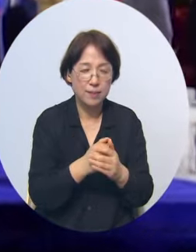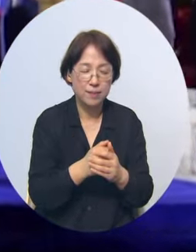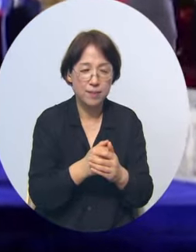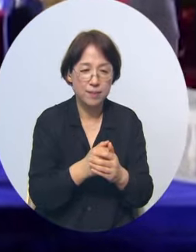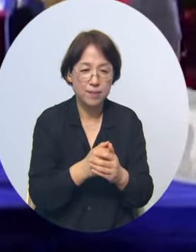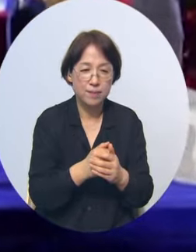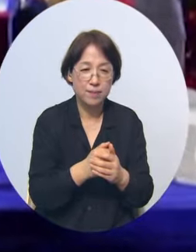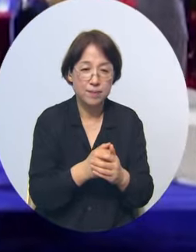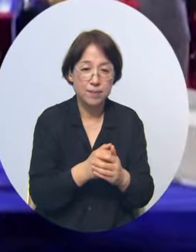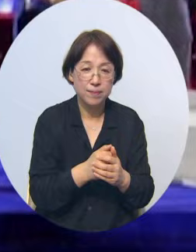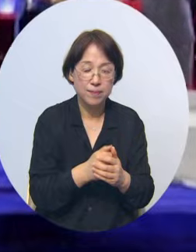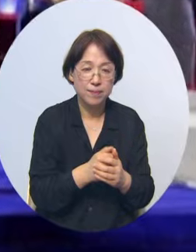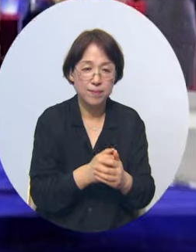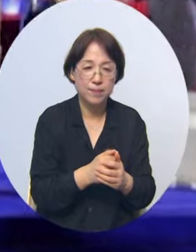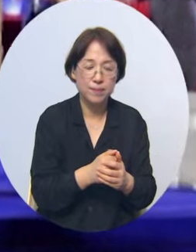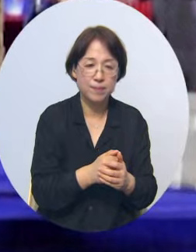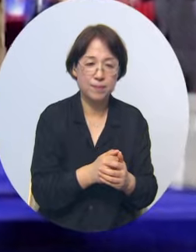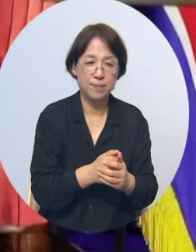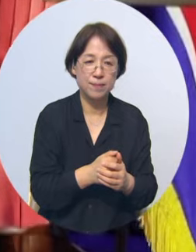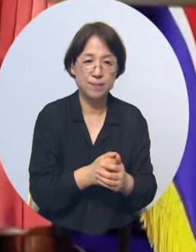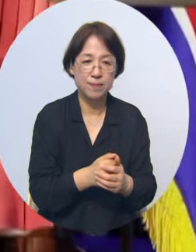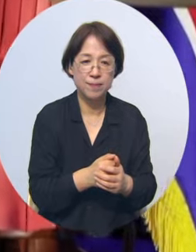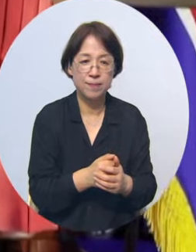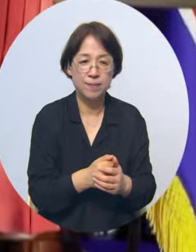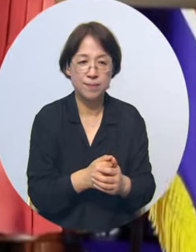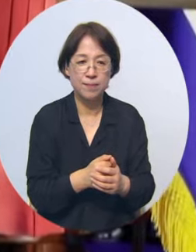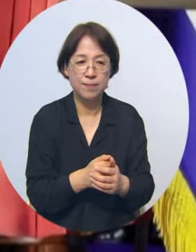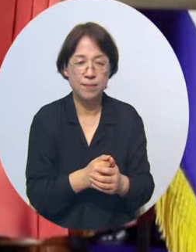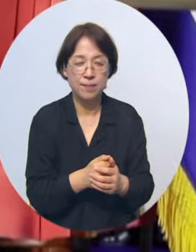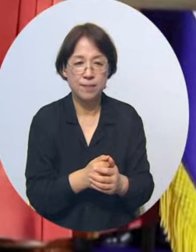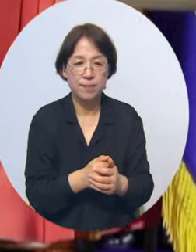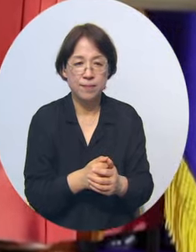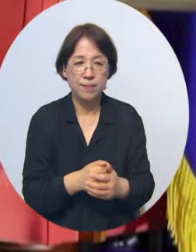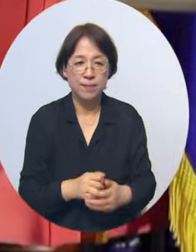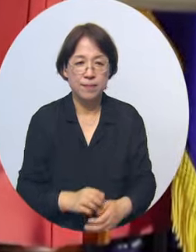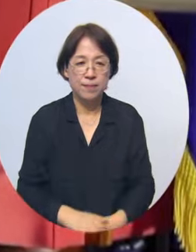선동 수위를 조절한 것으로 풀이됩니다 KTV 김민하 n